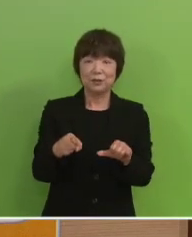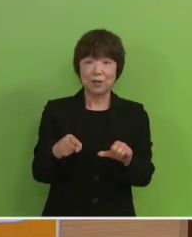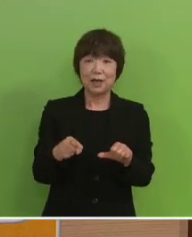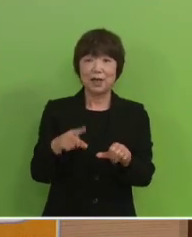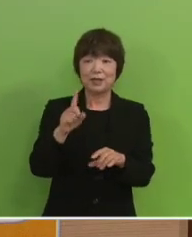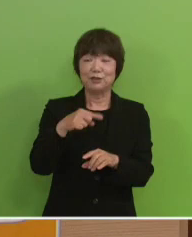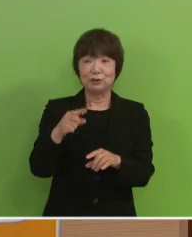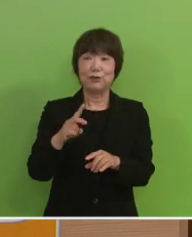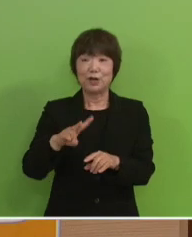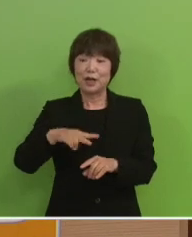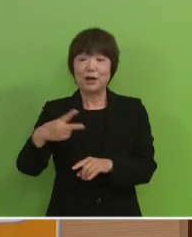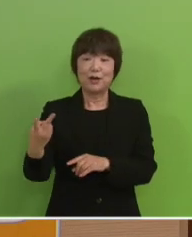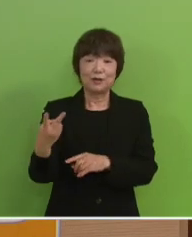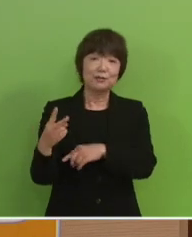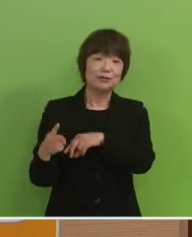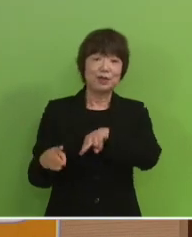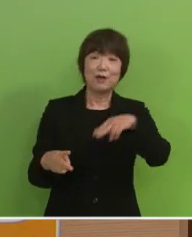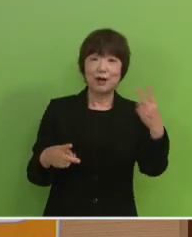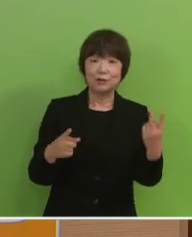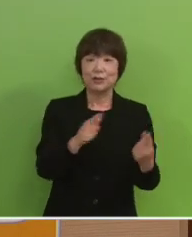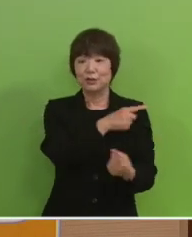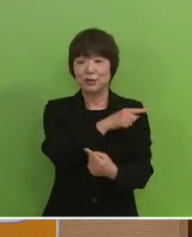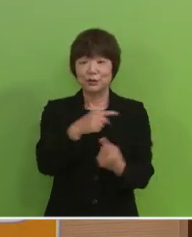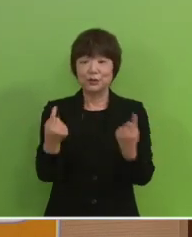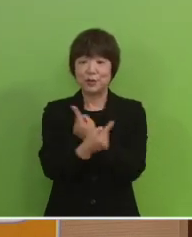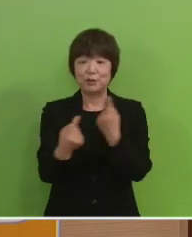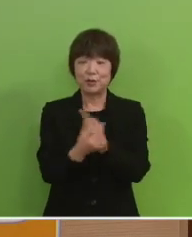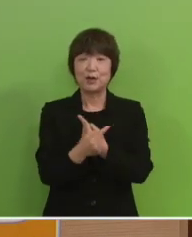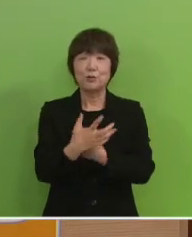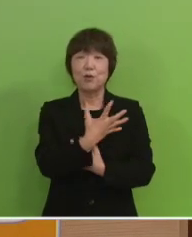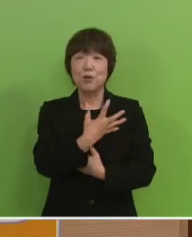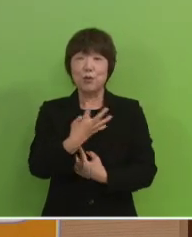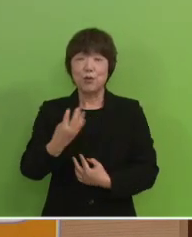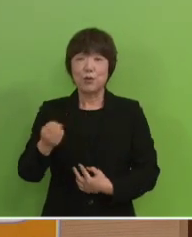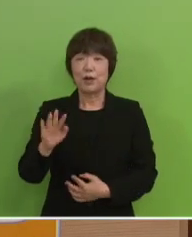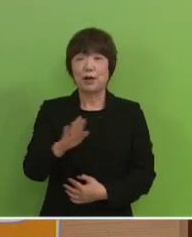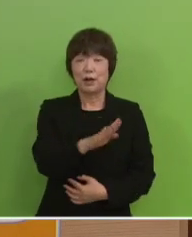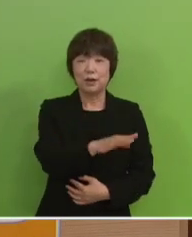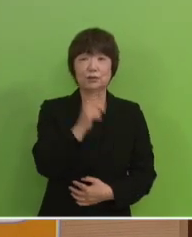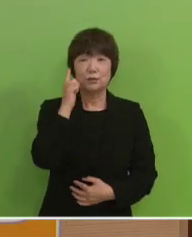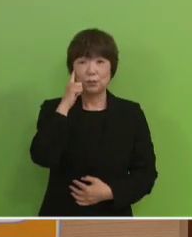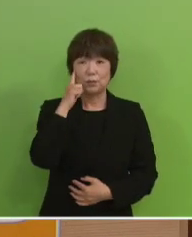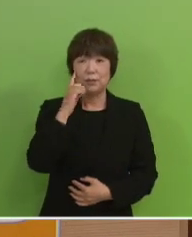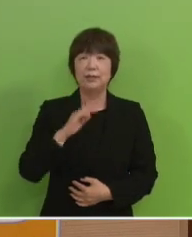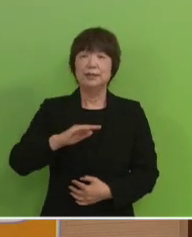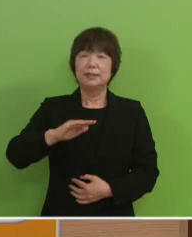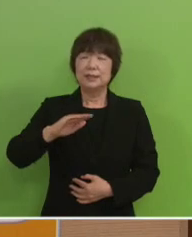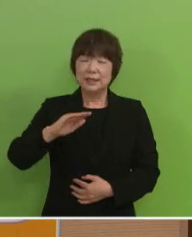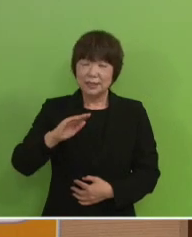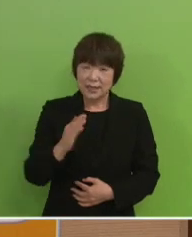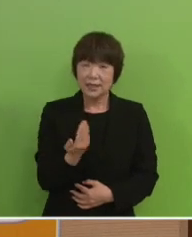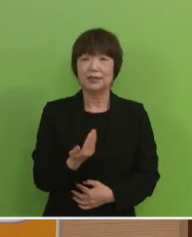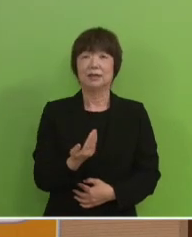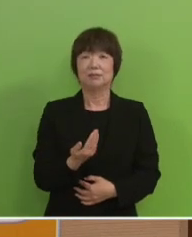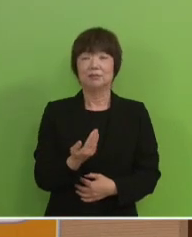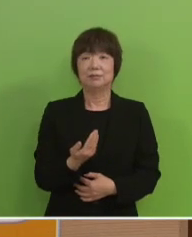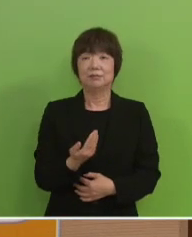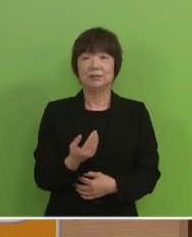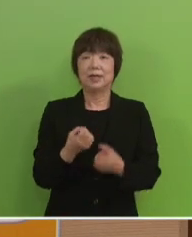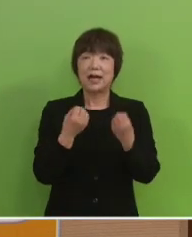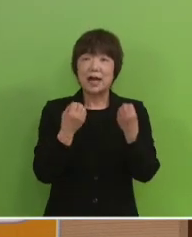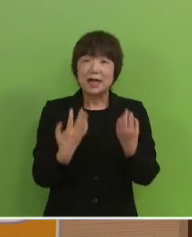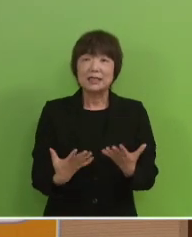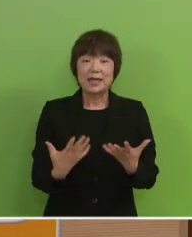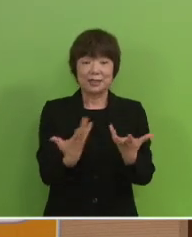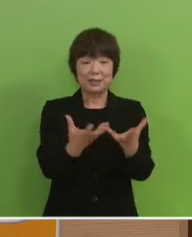で新たな職場で働く方も多いと思いますただし新しい